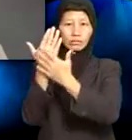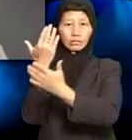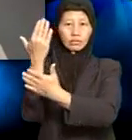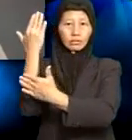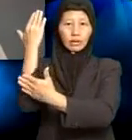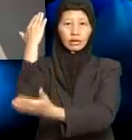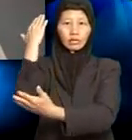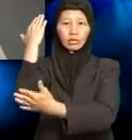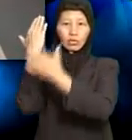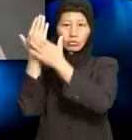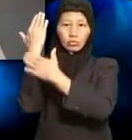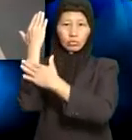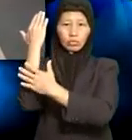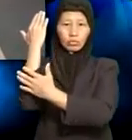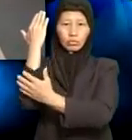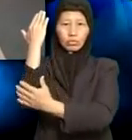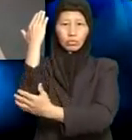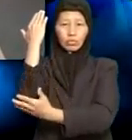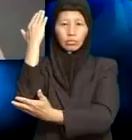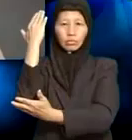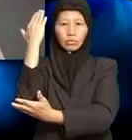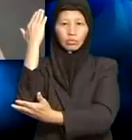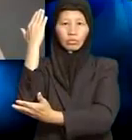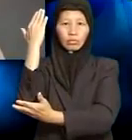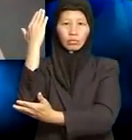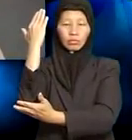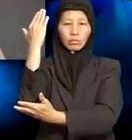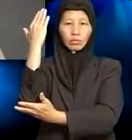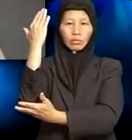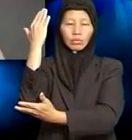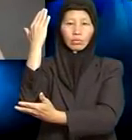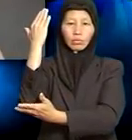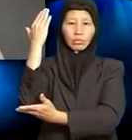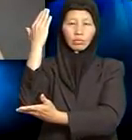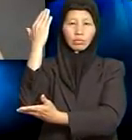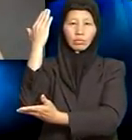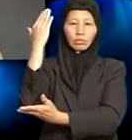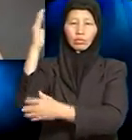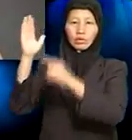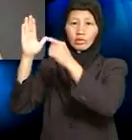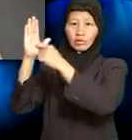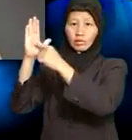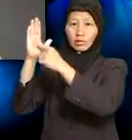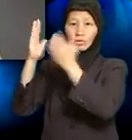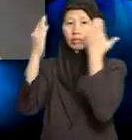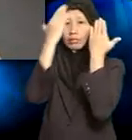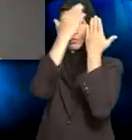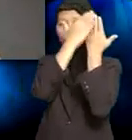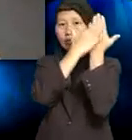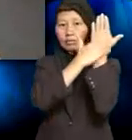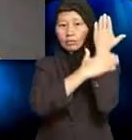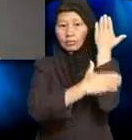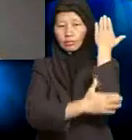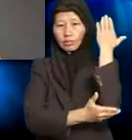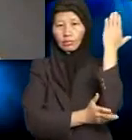siku, di mana debu di tangan kiri menyapu tangan kanan, sementara debu di tangan kanan menyapu